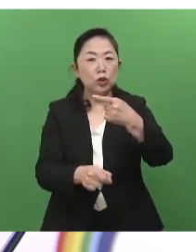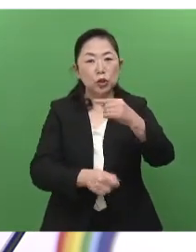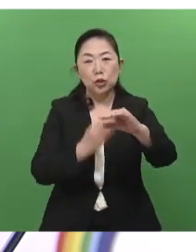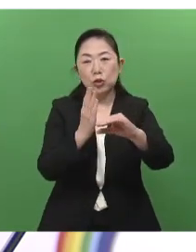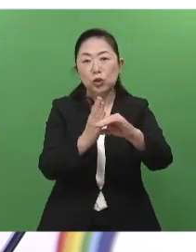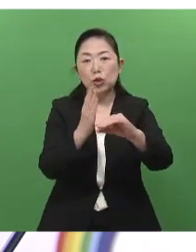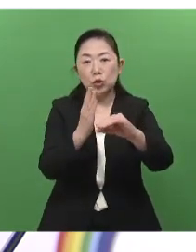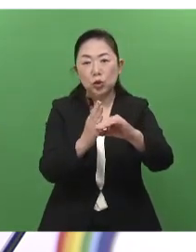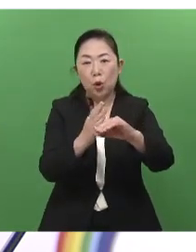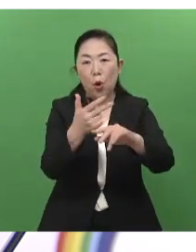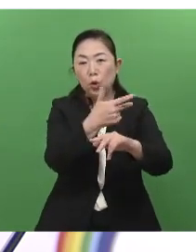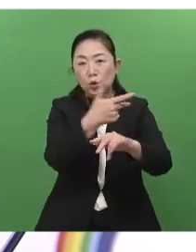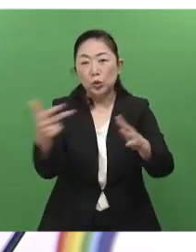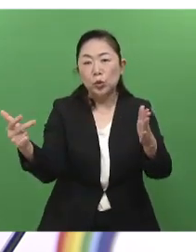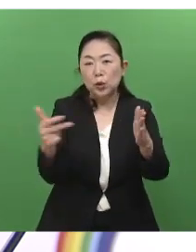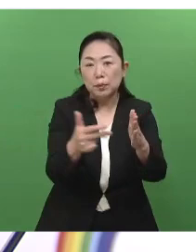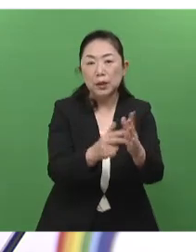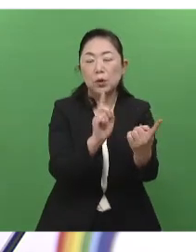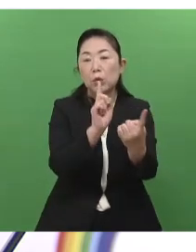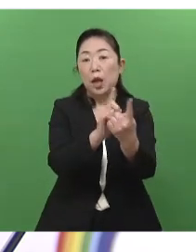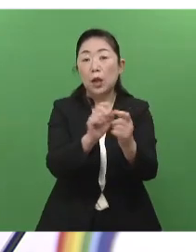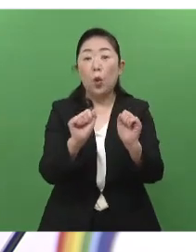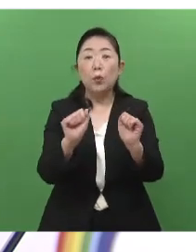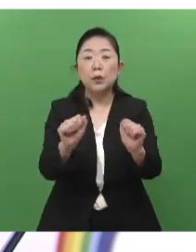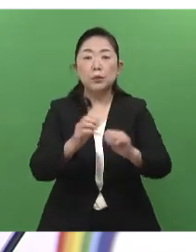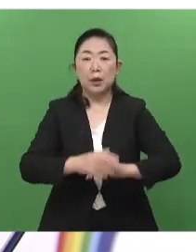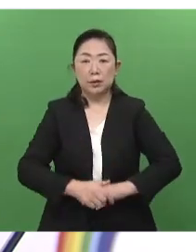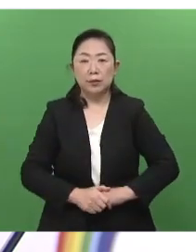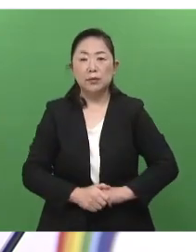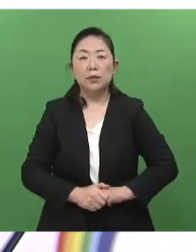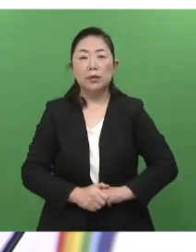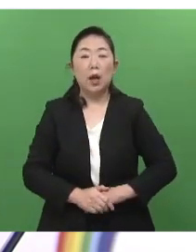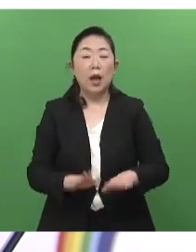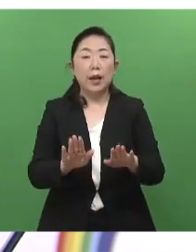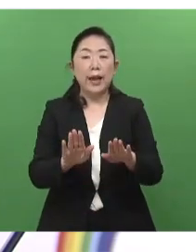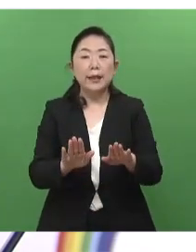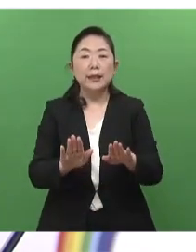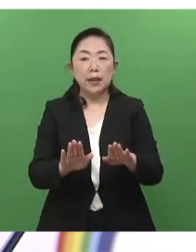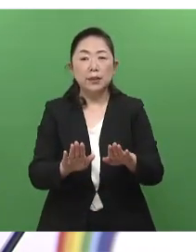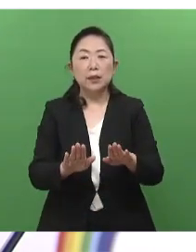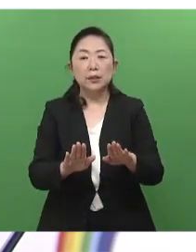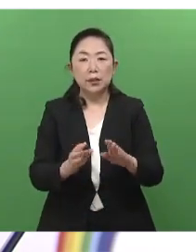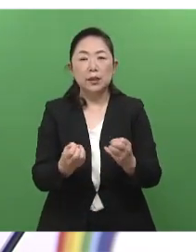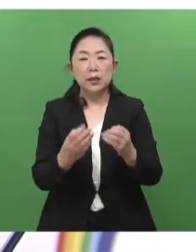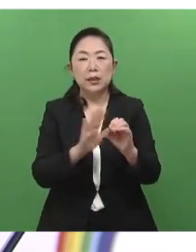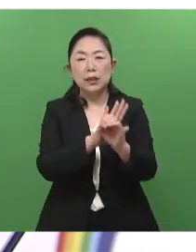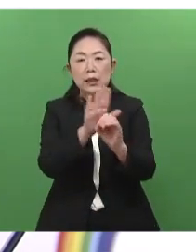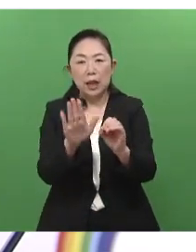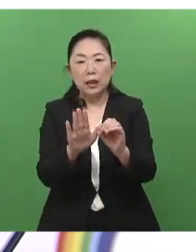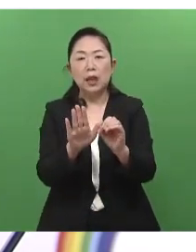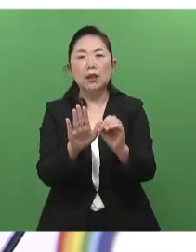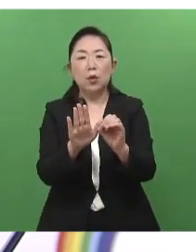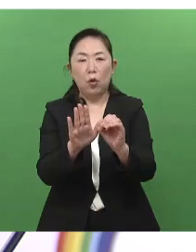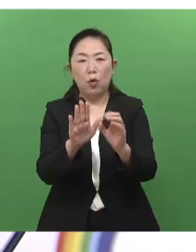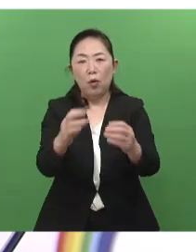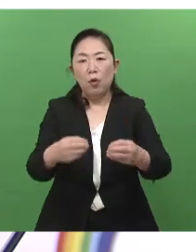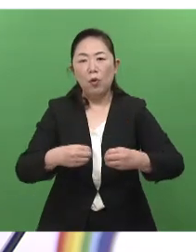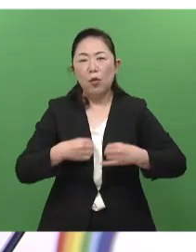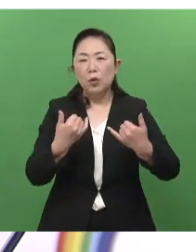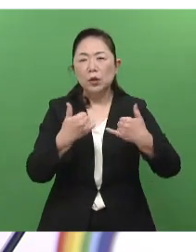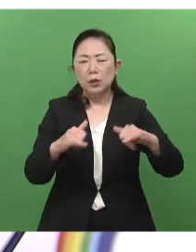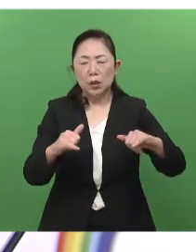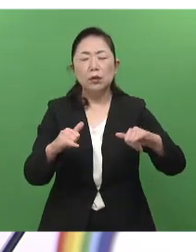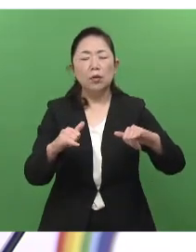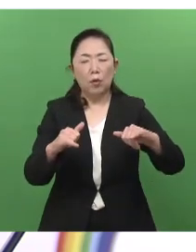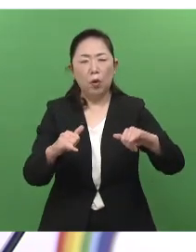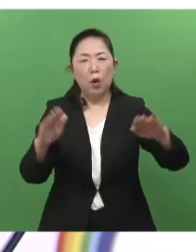行ってまいります。そして現在ですね、新型コロナ陽性者の夜間の入院調整という